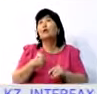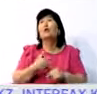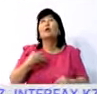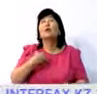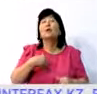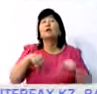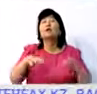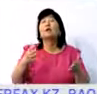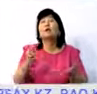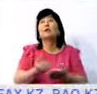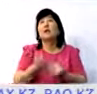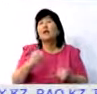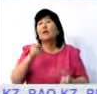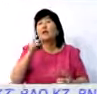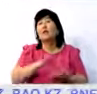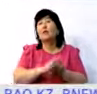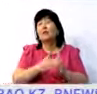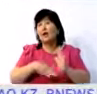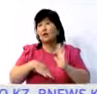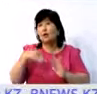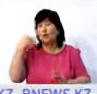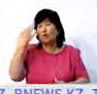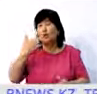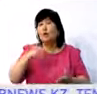мәселе шешімін тапты. Енді әлеуметтік жағдайды жақсарту бағытында